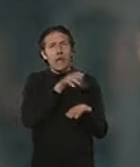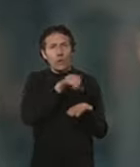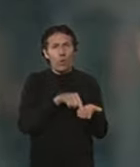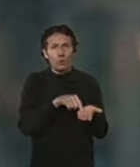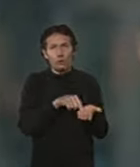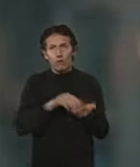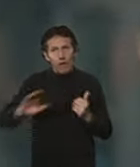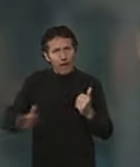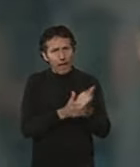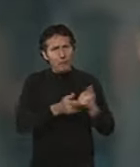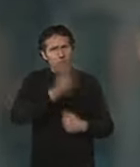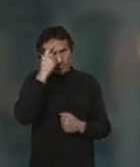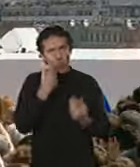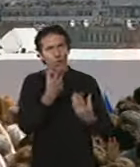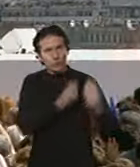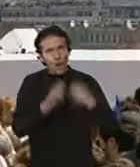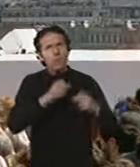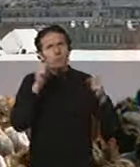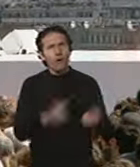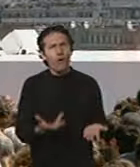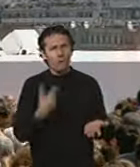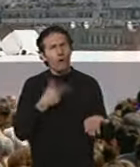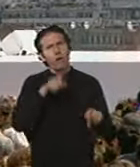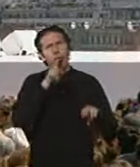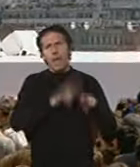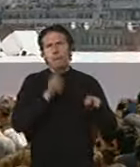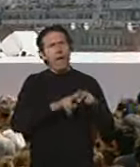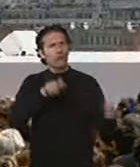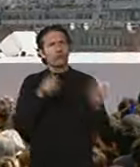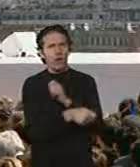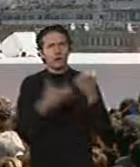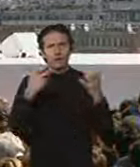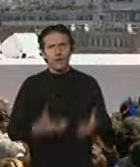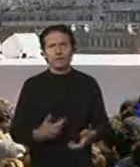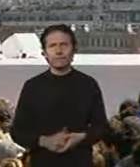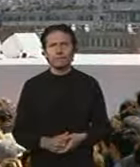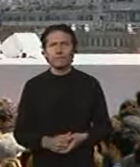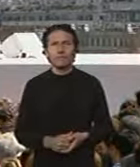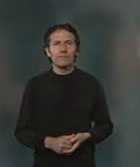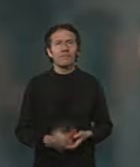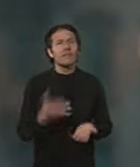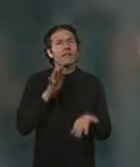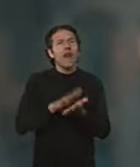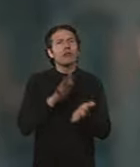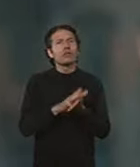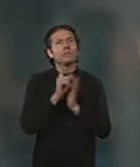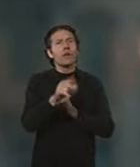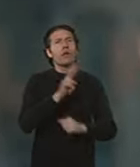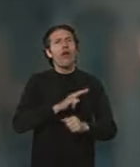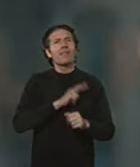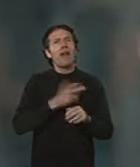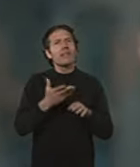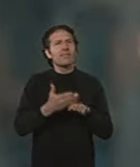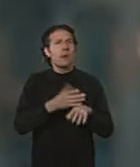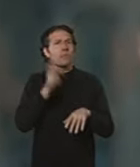pas davantage aidé pour qu'il puisse se soigner je veux réparer cette injustice si j'ai voulu reculer l'âge de départ à la retraite